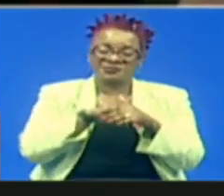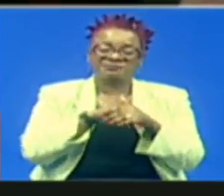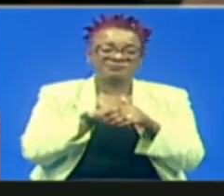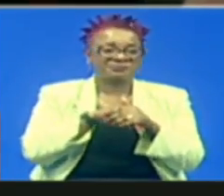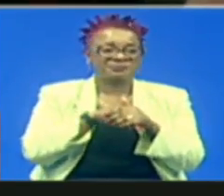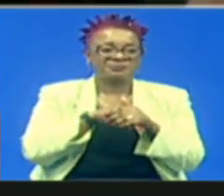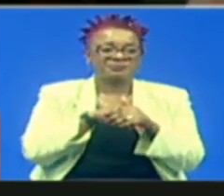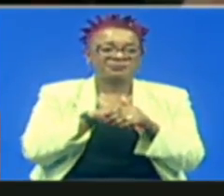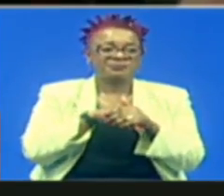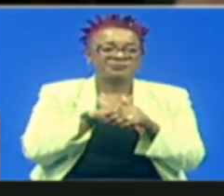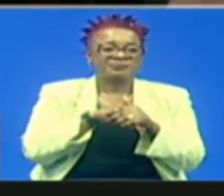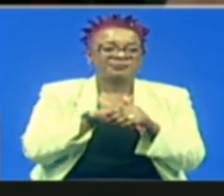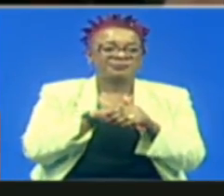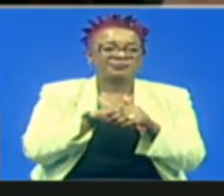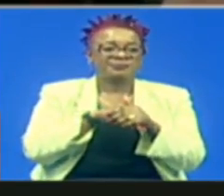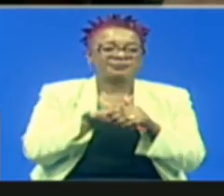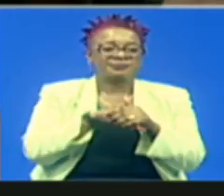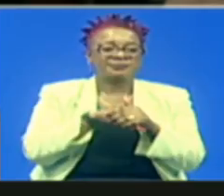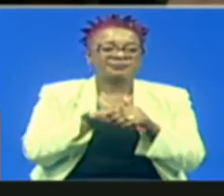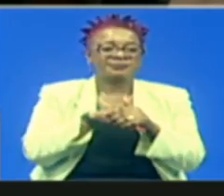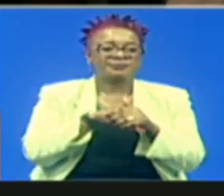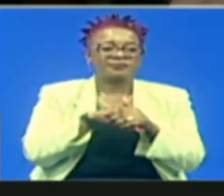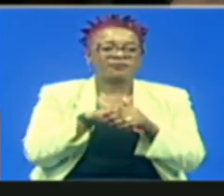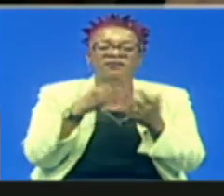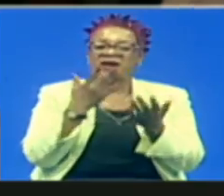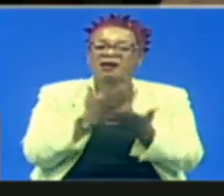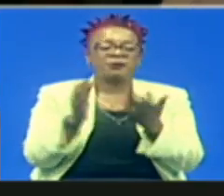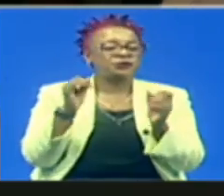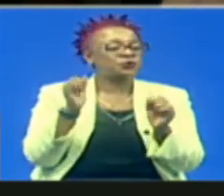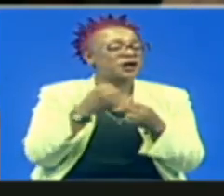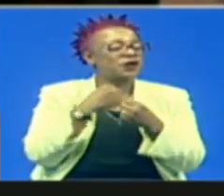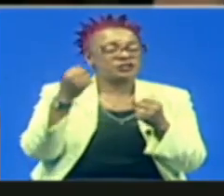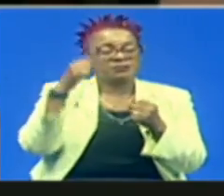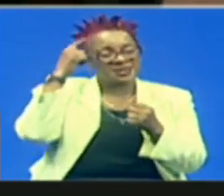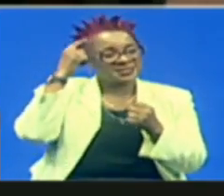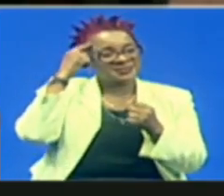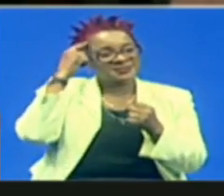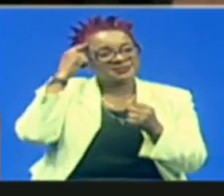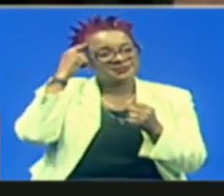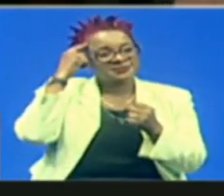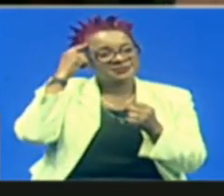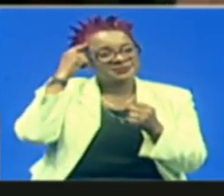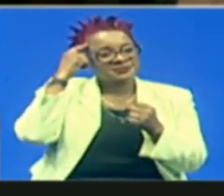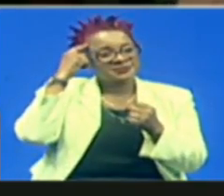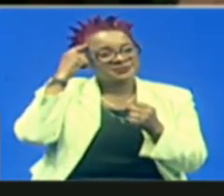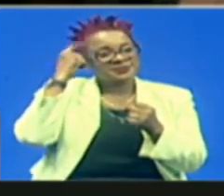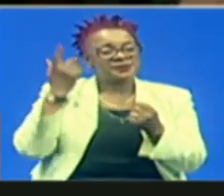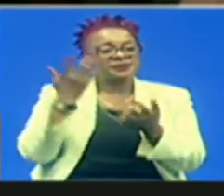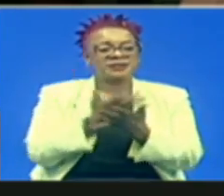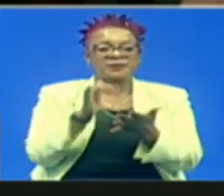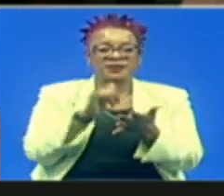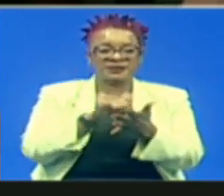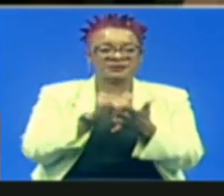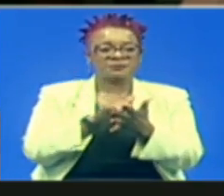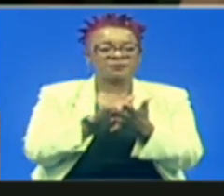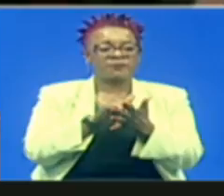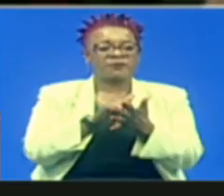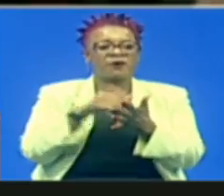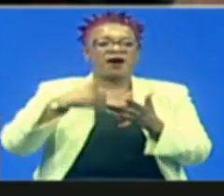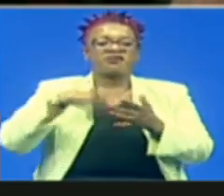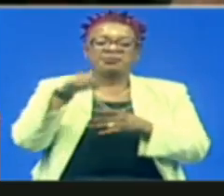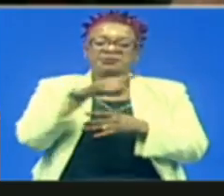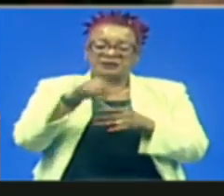naweza sema kwamba mpira ni mchezo ambao mtu haizi sema. Mpira ni mchezo ambao una makosa